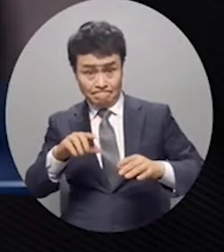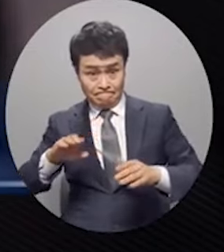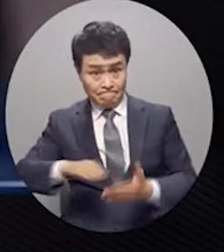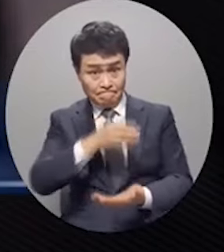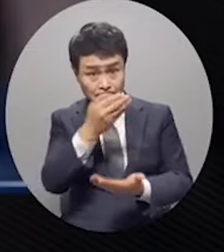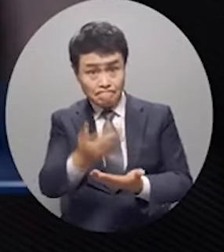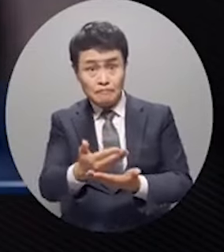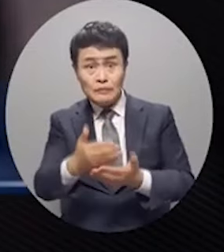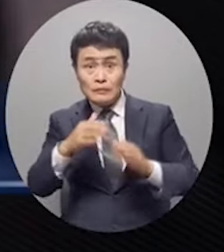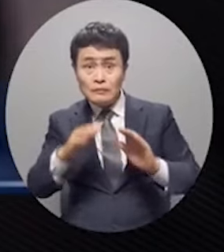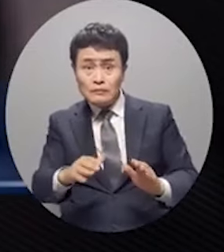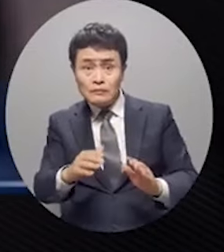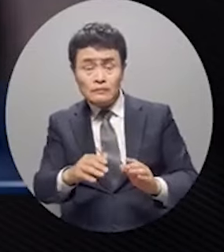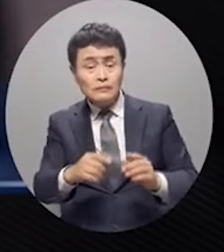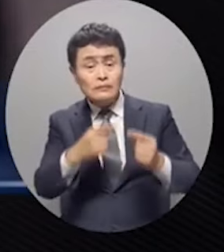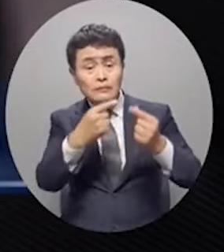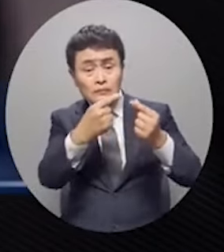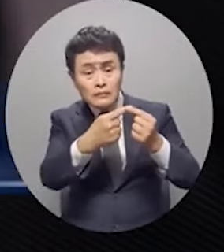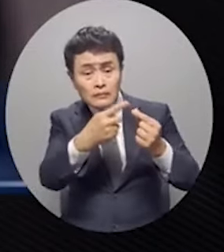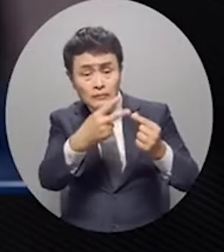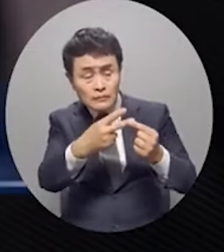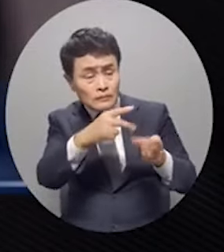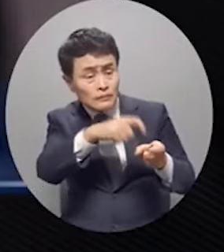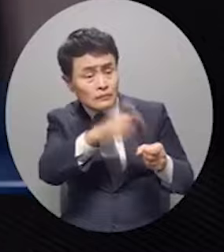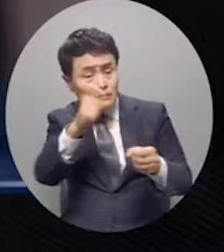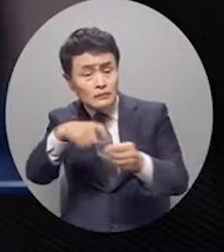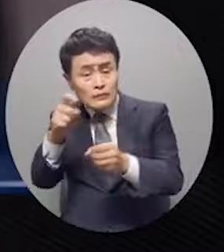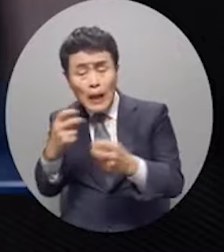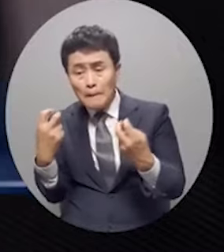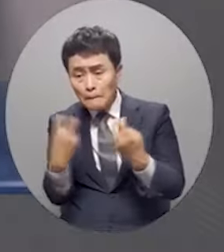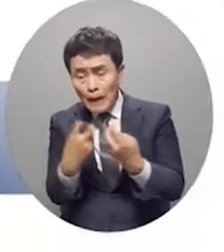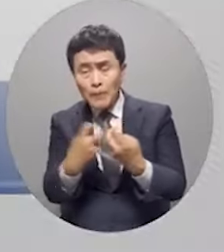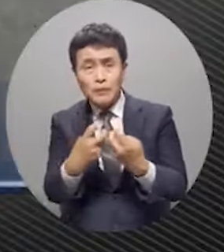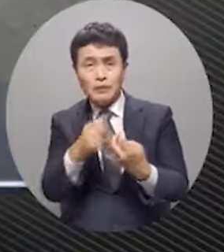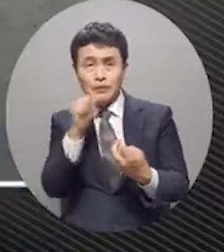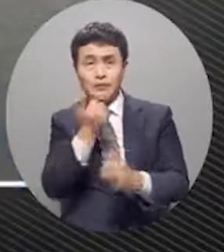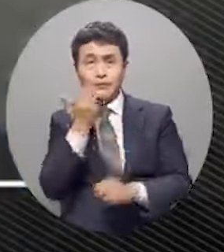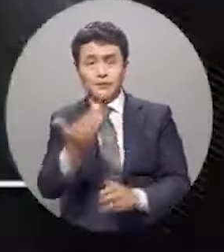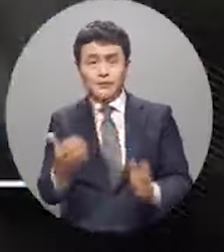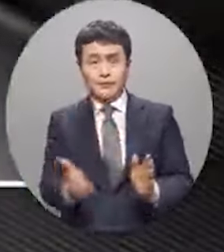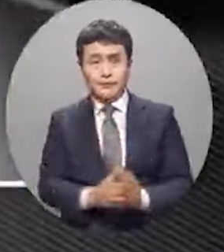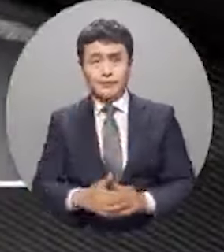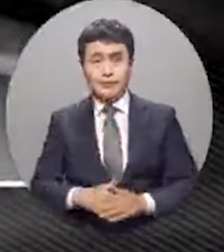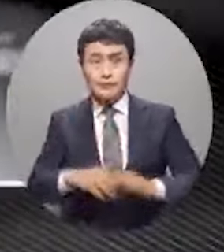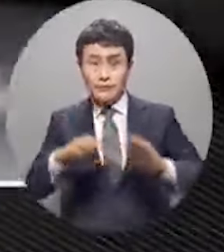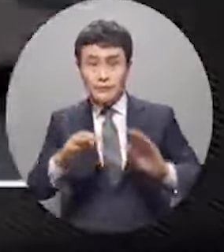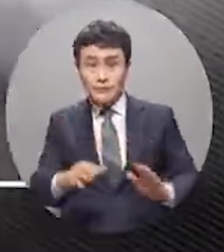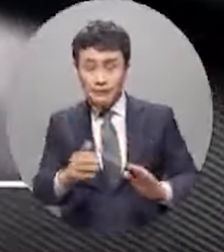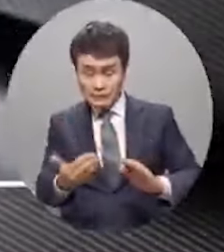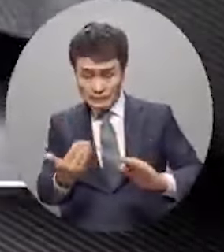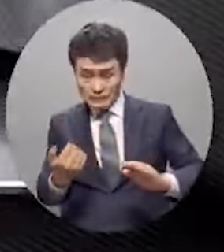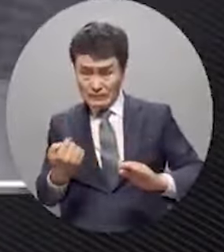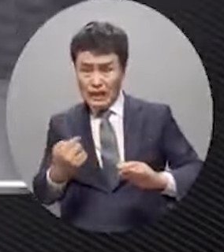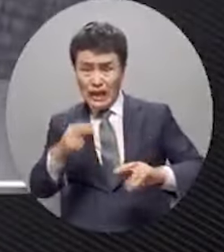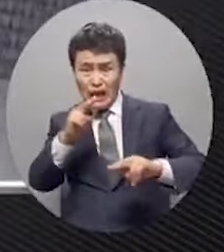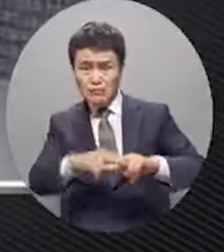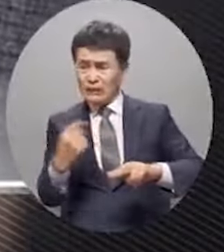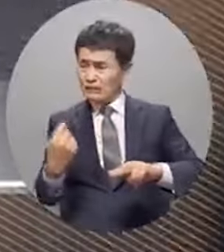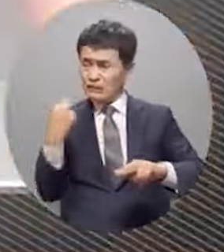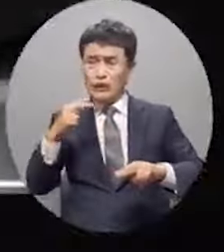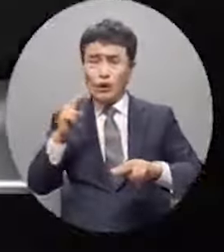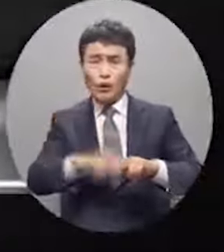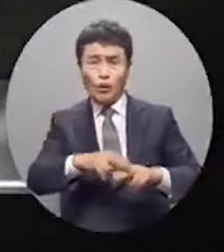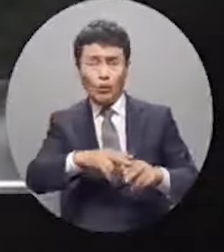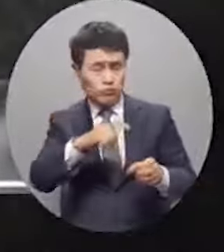오늘은 1열, 2열 도어를 강제로 어떻게 개방을 하는지 알려드리도록 하겠습니다. 그러나 앞좌석과 달리 뒷좌석은 수동